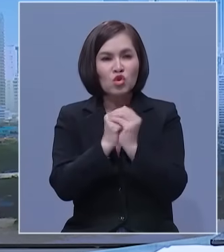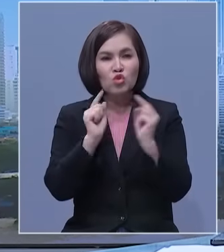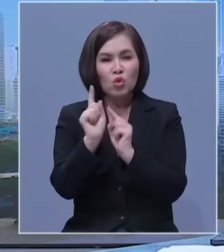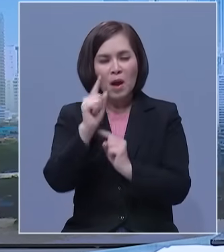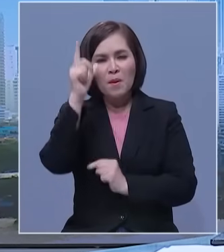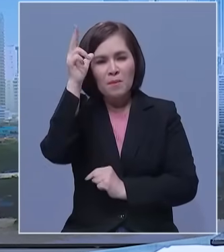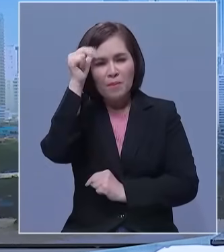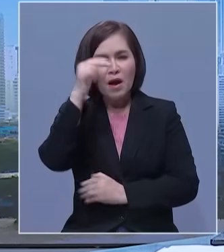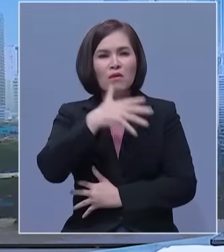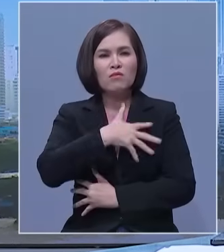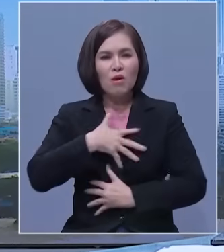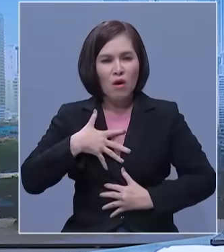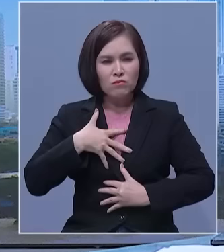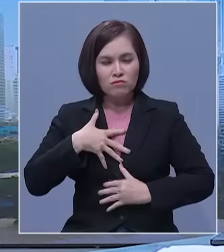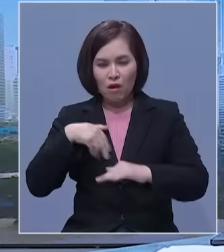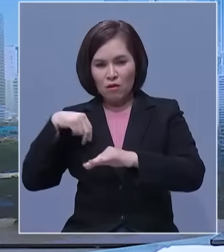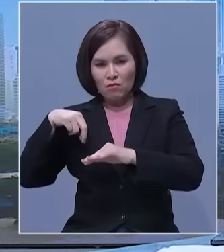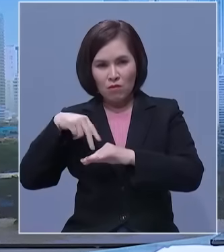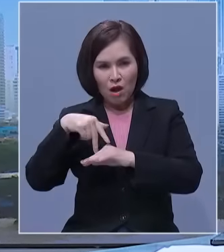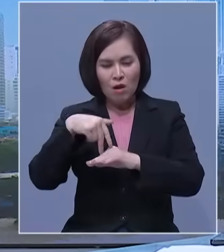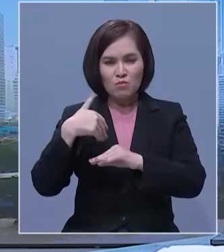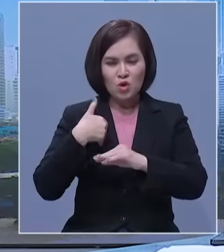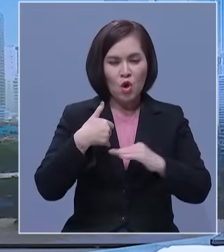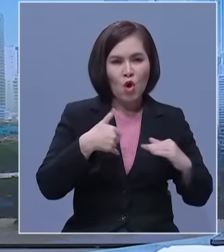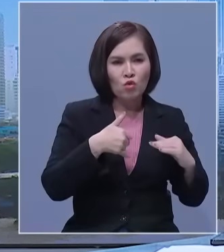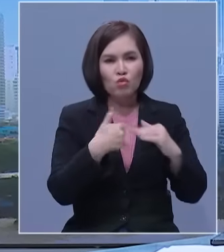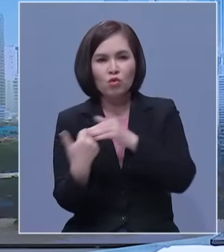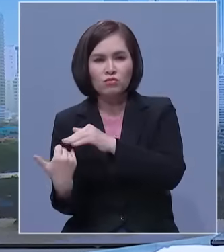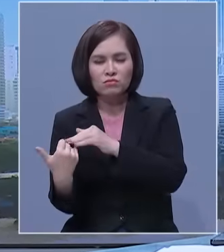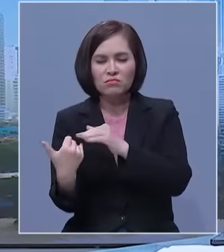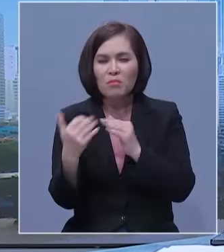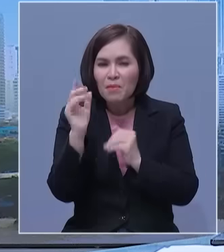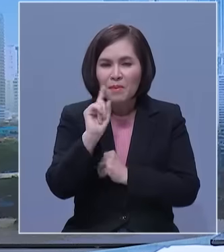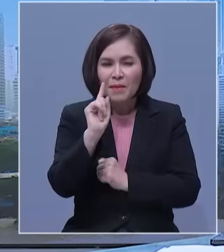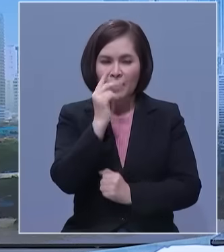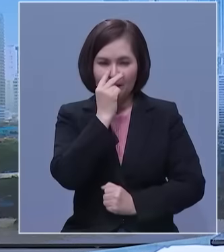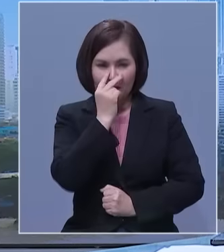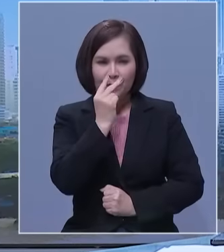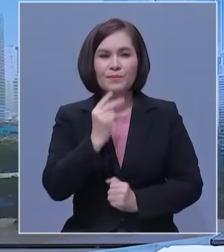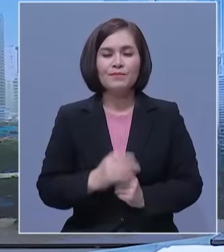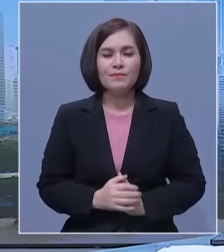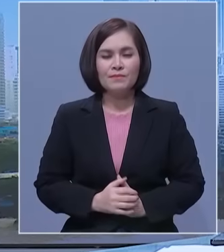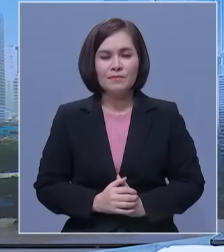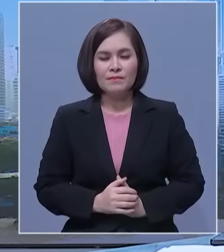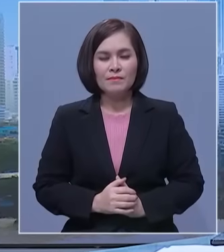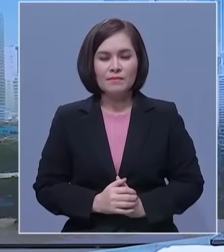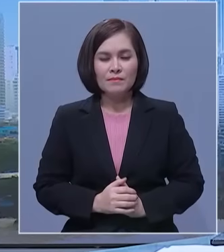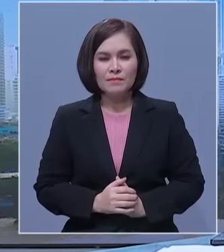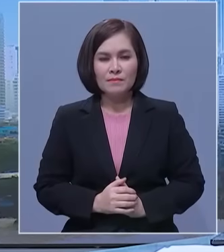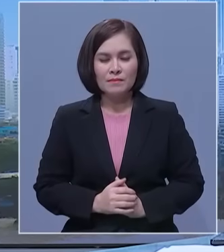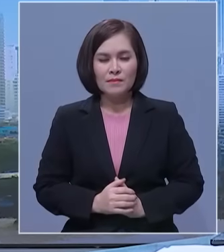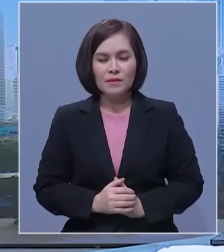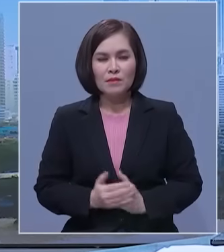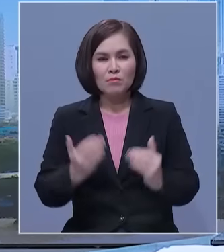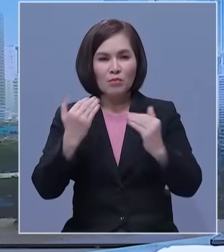ทางม้าลายเอาอีกแล้วนะเด ิน ข้ามทางม้าลายและโดนรถชนนะครับเดี๋ยวติดตามเหตุการณ์นี้กันแล้วก็อีกหนึ่งเหตุการณ์ไปดูนาที